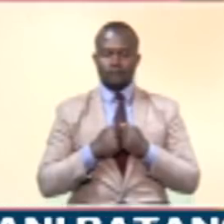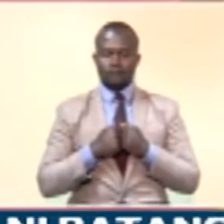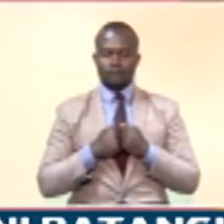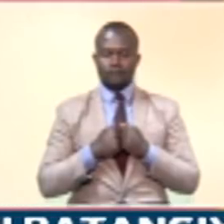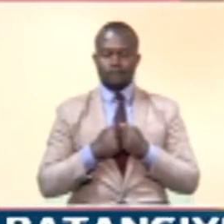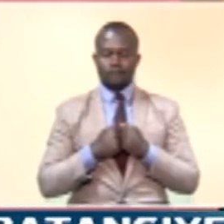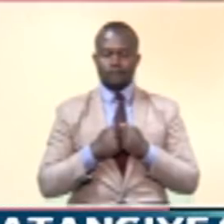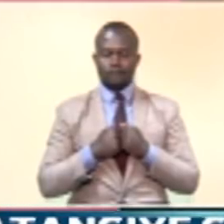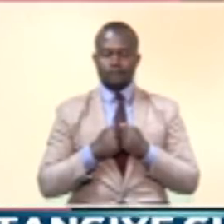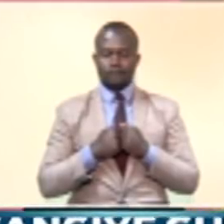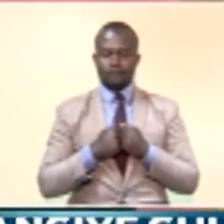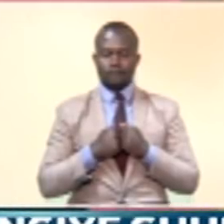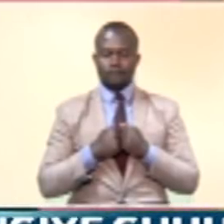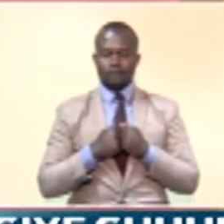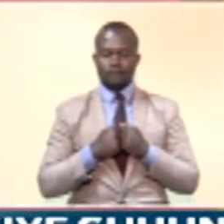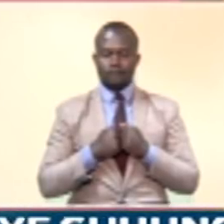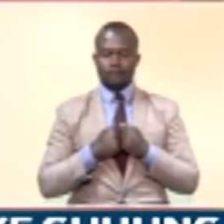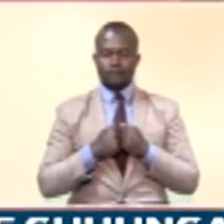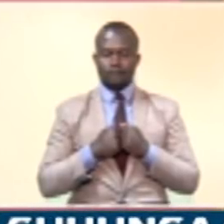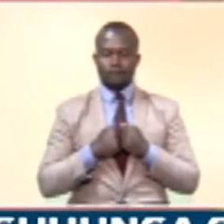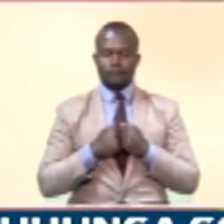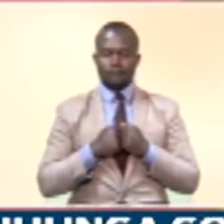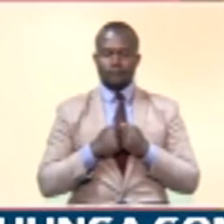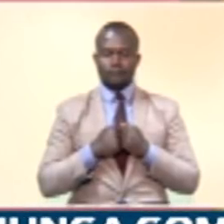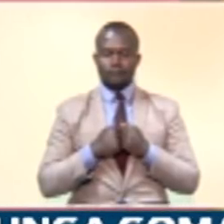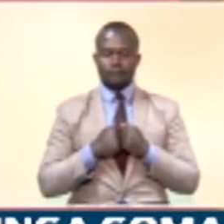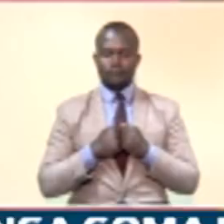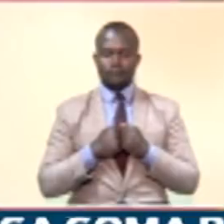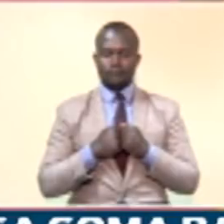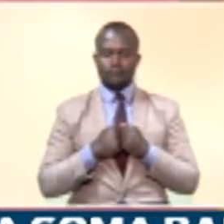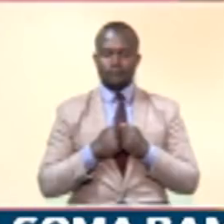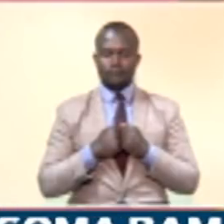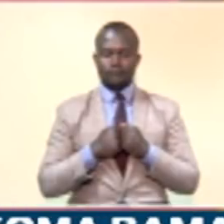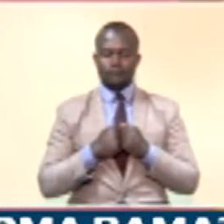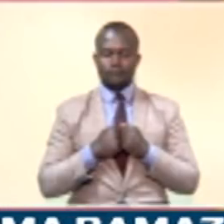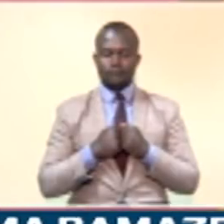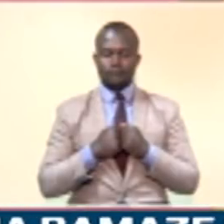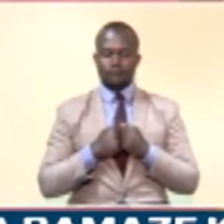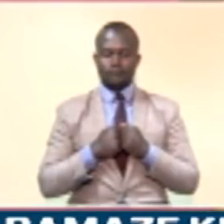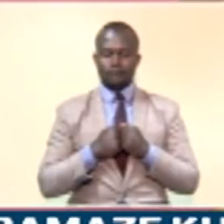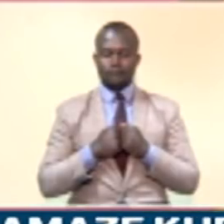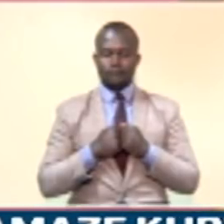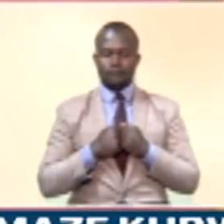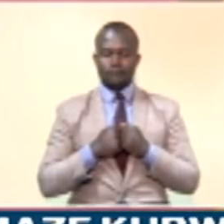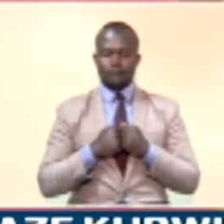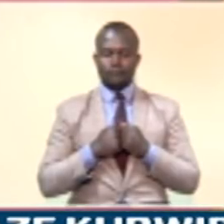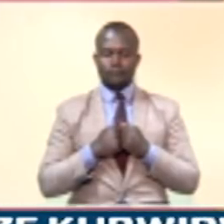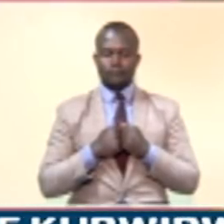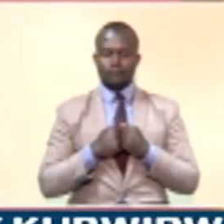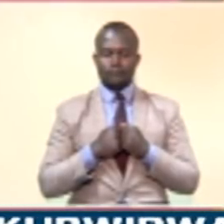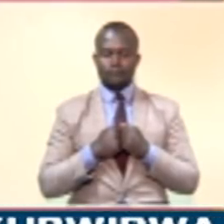paid off because there was good faith on